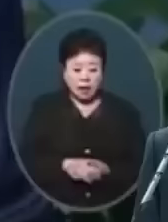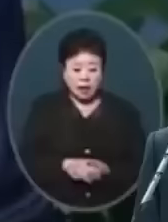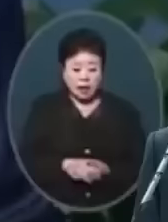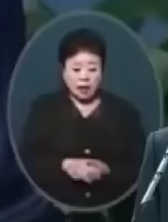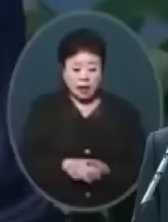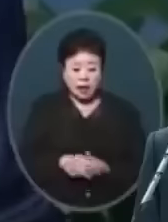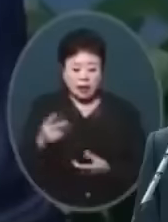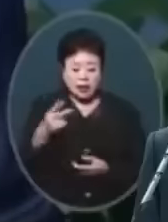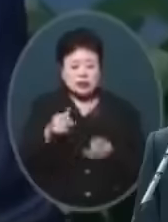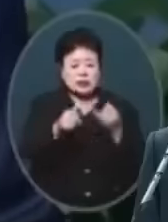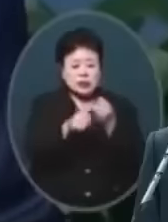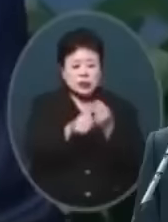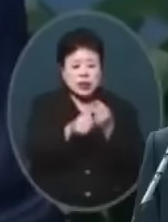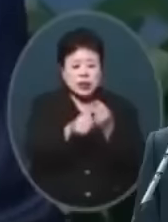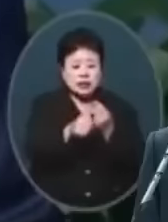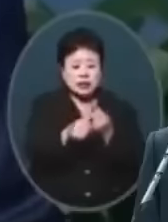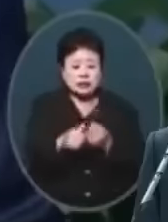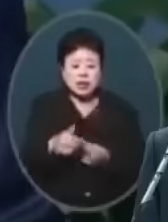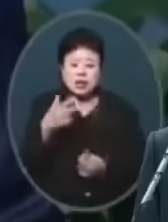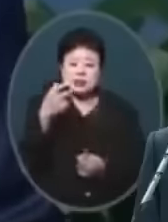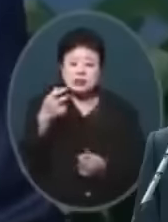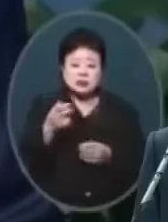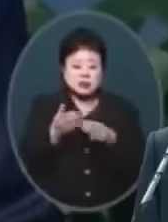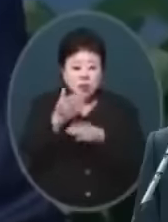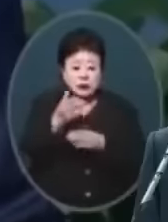재혼하겠다는 남자는 70이 넘었는데